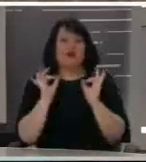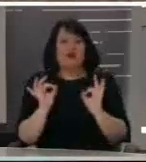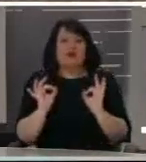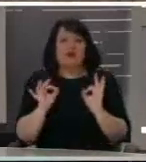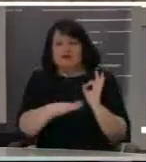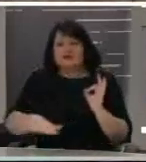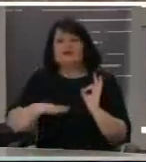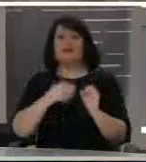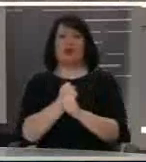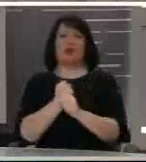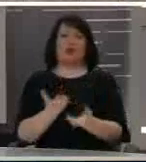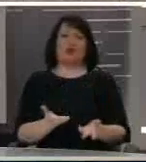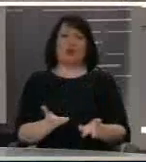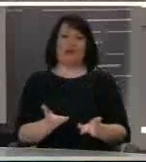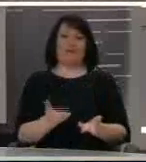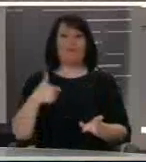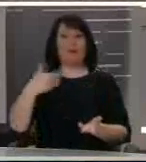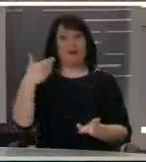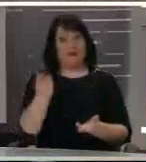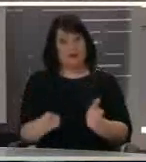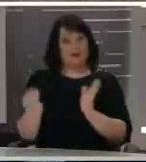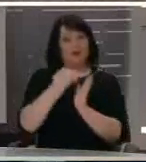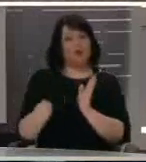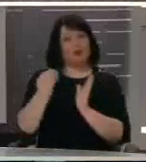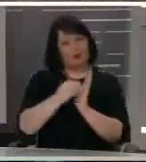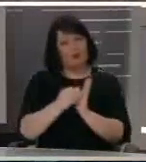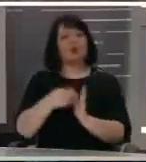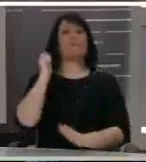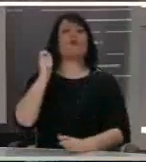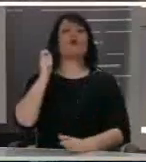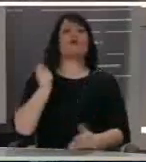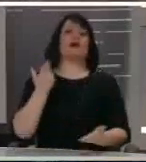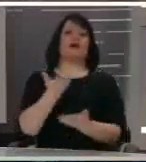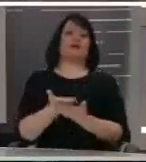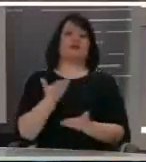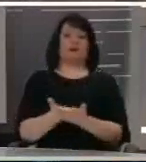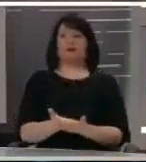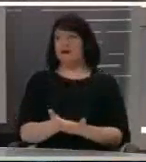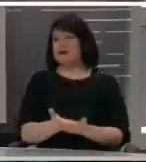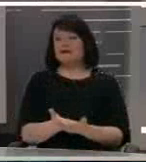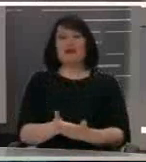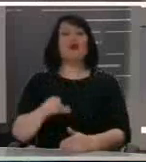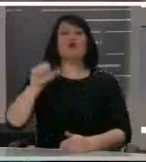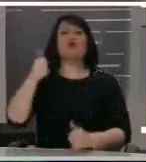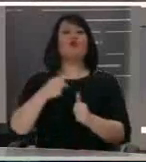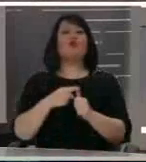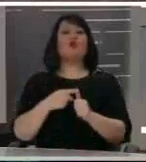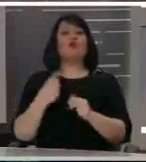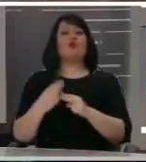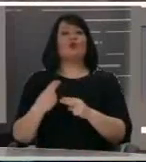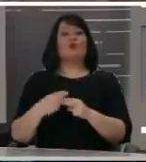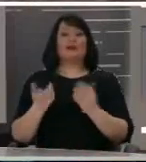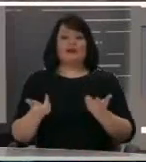θα έρχονταν πολύ σύντομα να προστεθούν και τα πολιτικά αιτήματα, με πρώτο και κύριο το